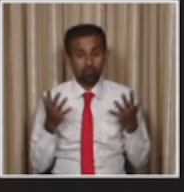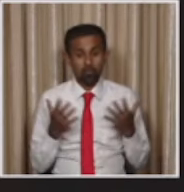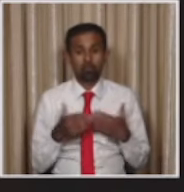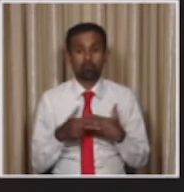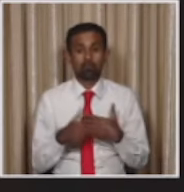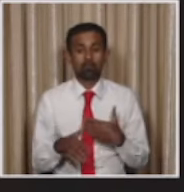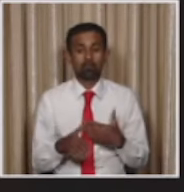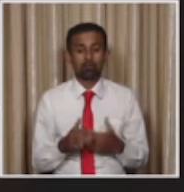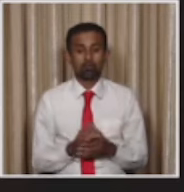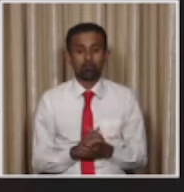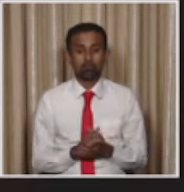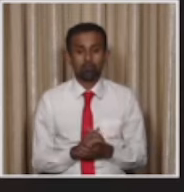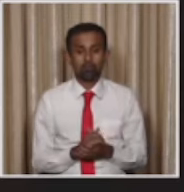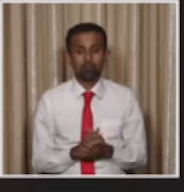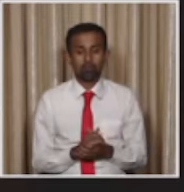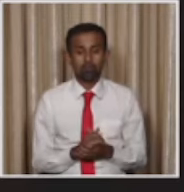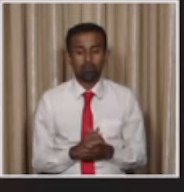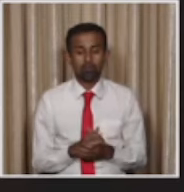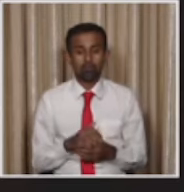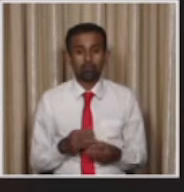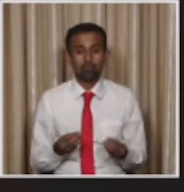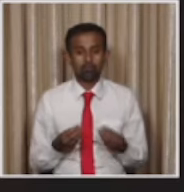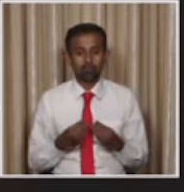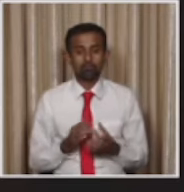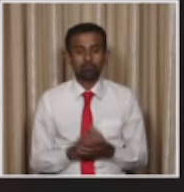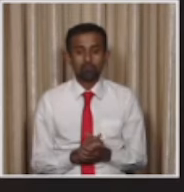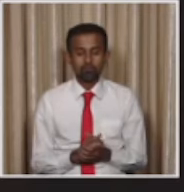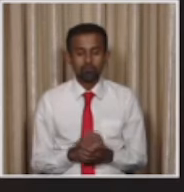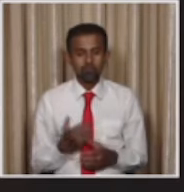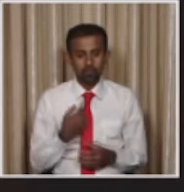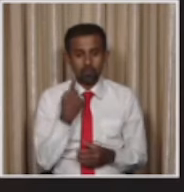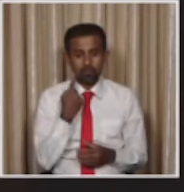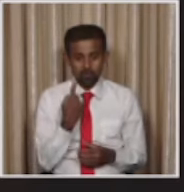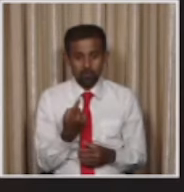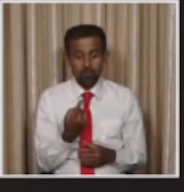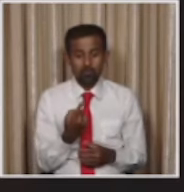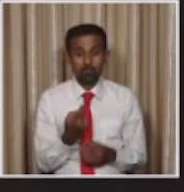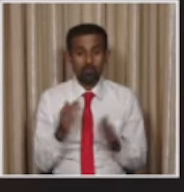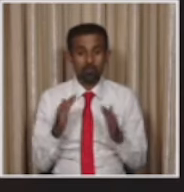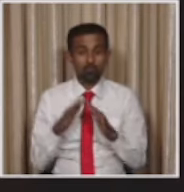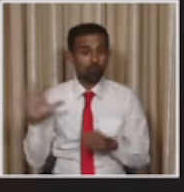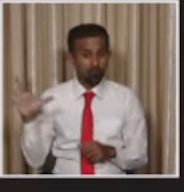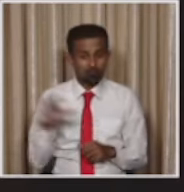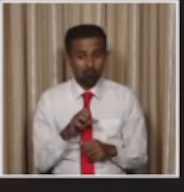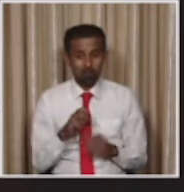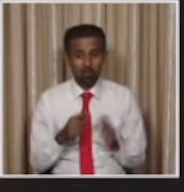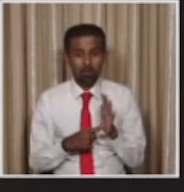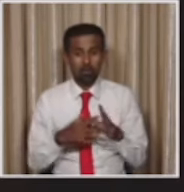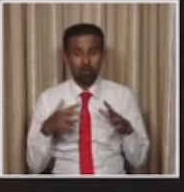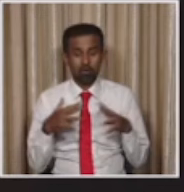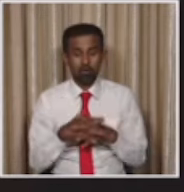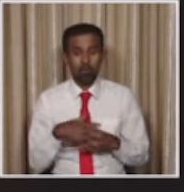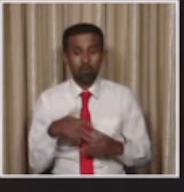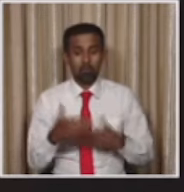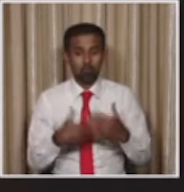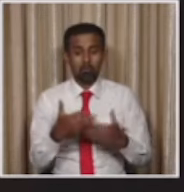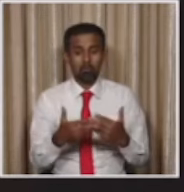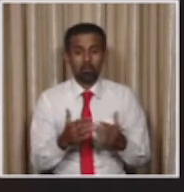වුණා. හැබැයි මම බැංකු පිළි අරගෙන නැහැ. දැන් අපි දකිනවා ශීඝ්‍රයෙන් මේ පරාට නීතිය ක්‍රියාත්මක